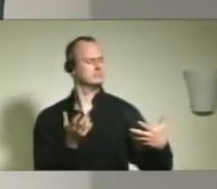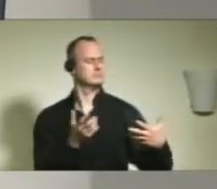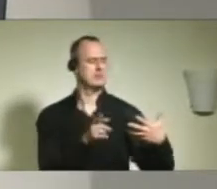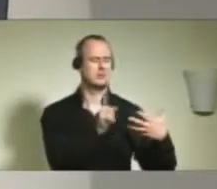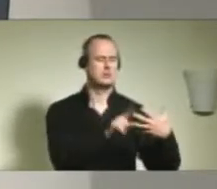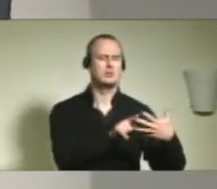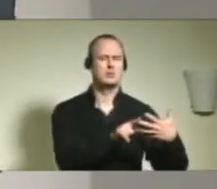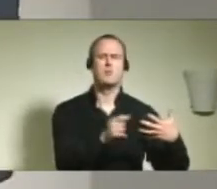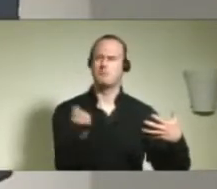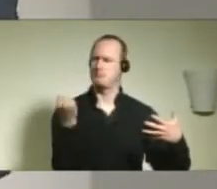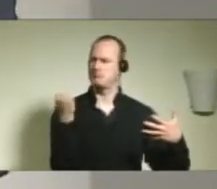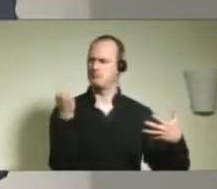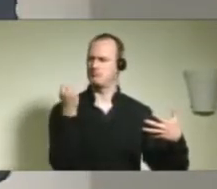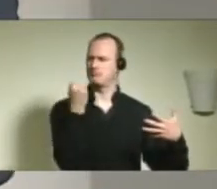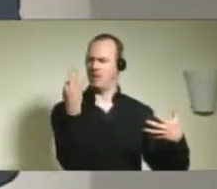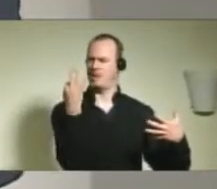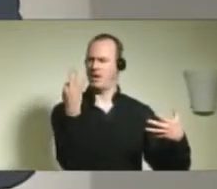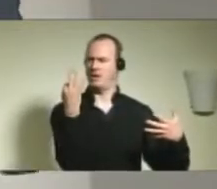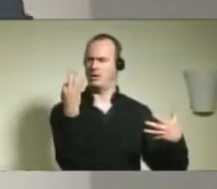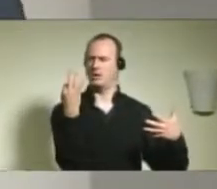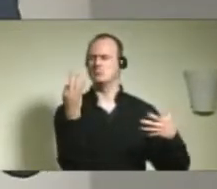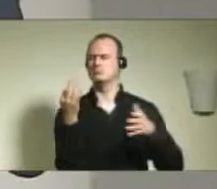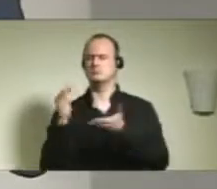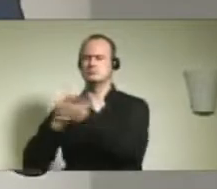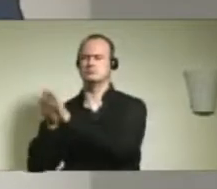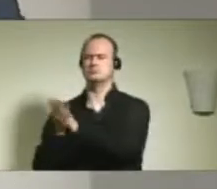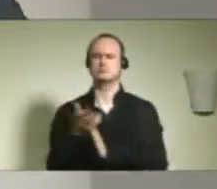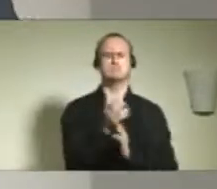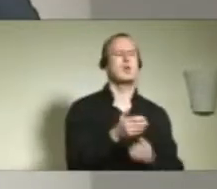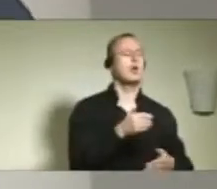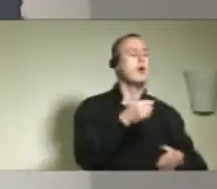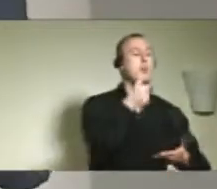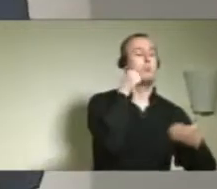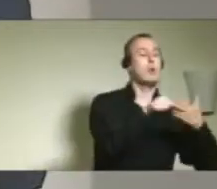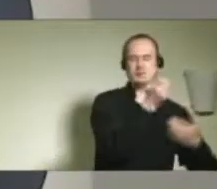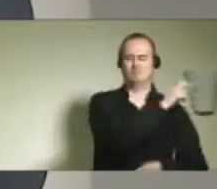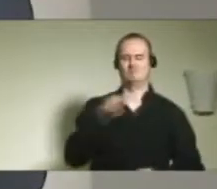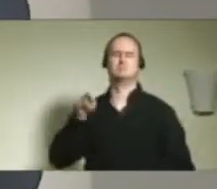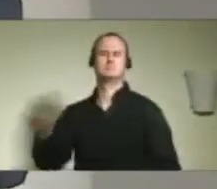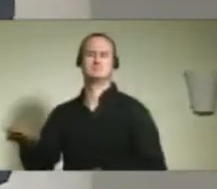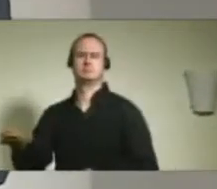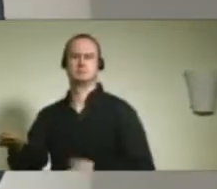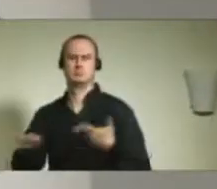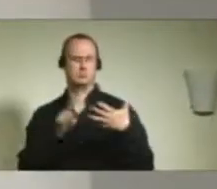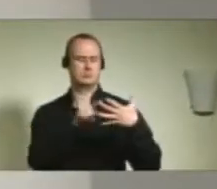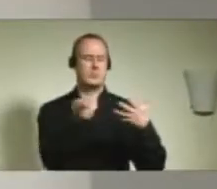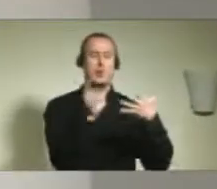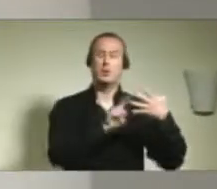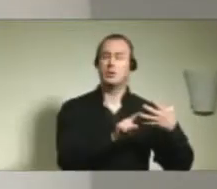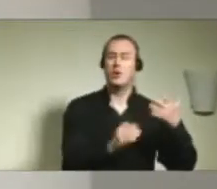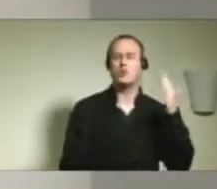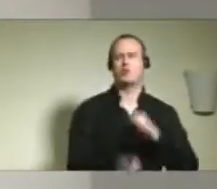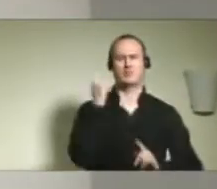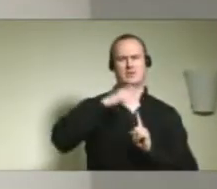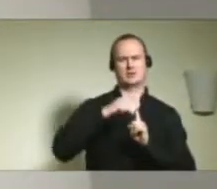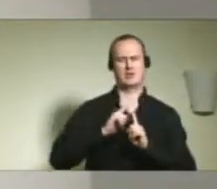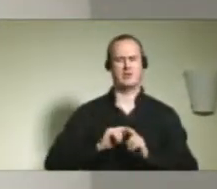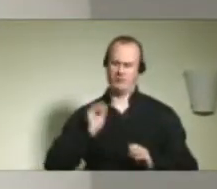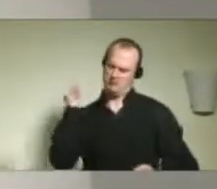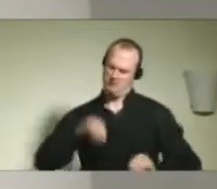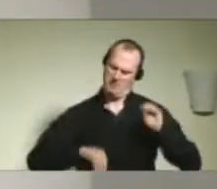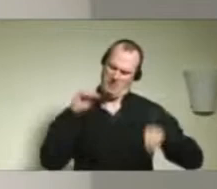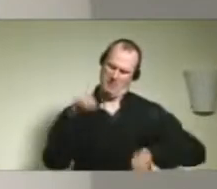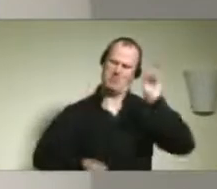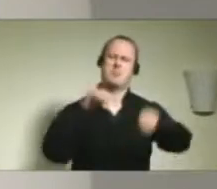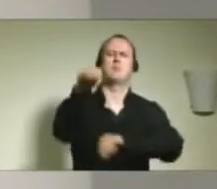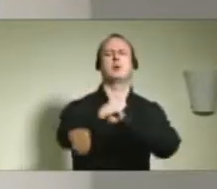secteur privé les comptoirs postaux, ensuite il faut achever la mise en place de la nouvelle technologie et